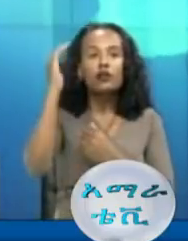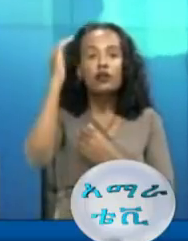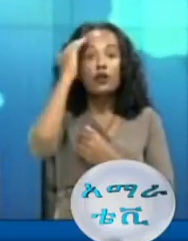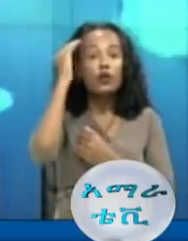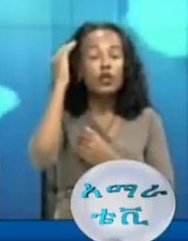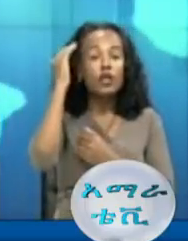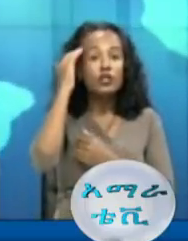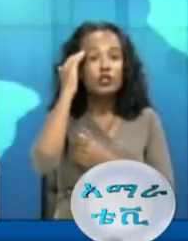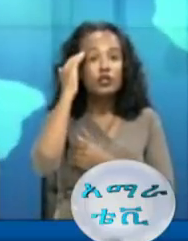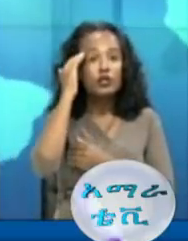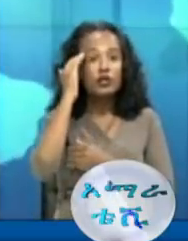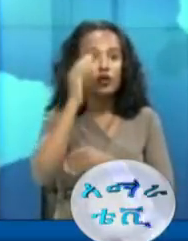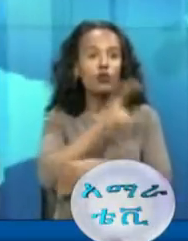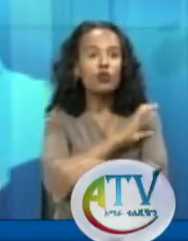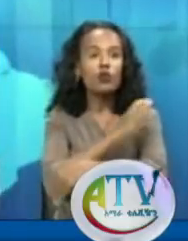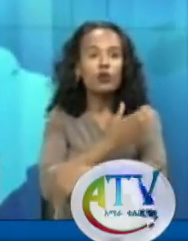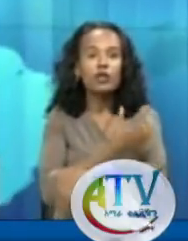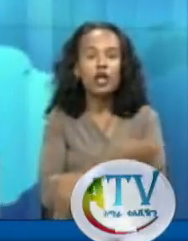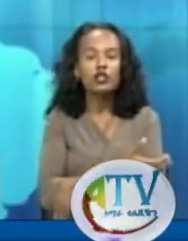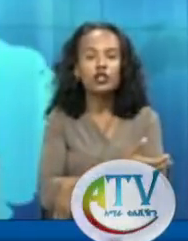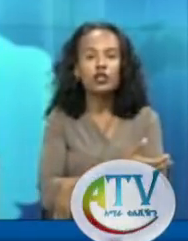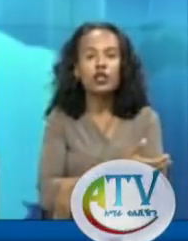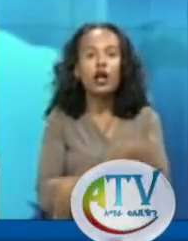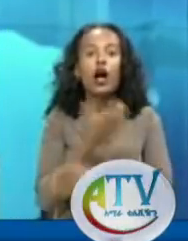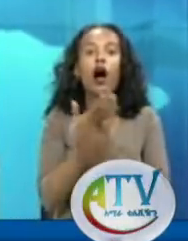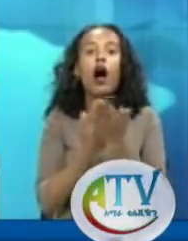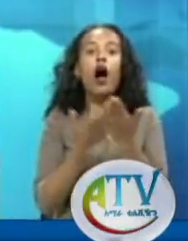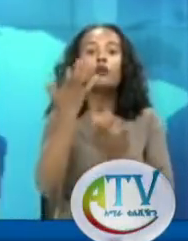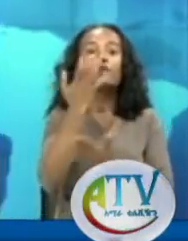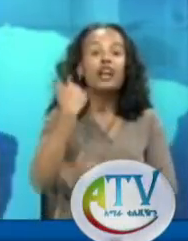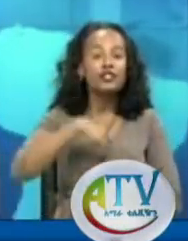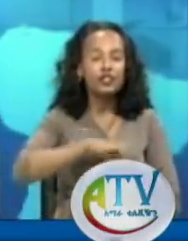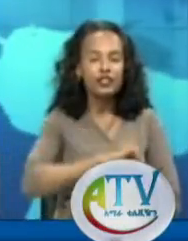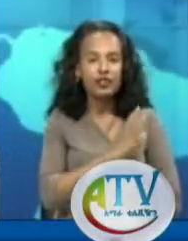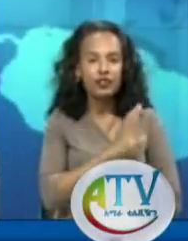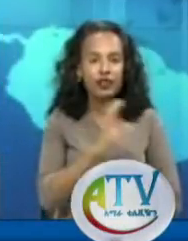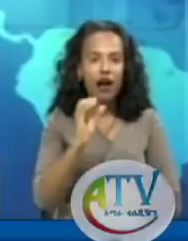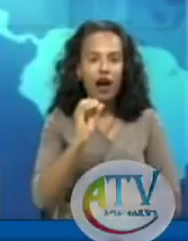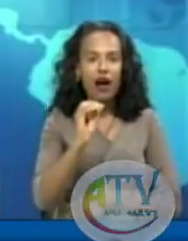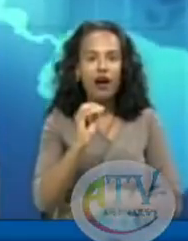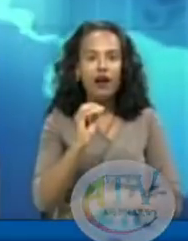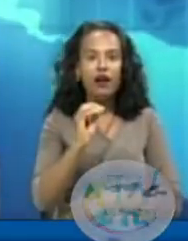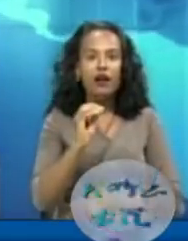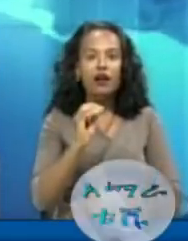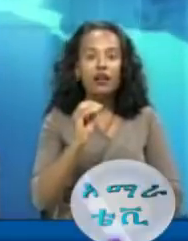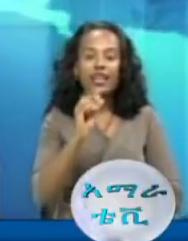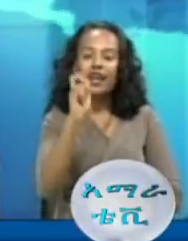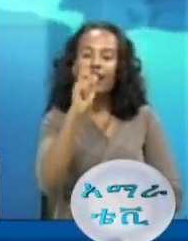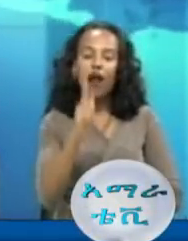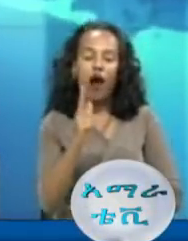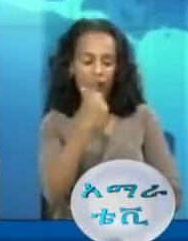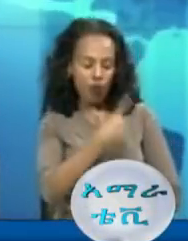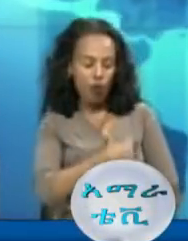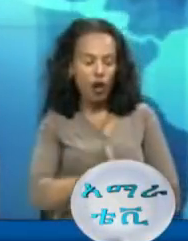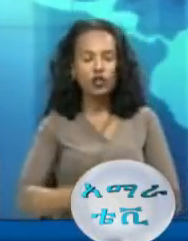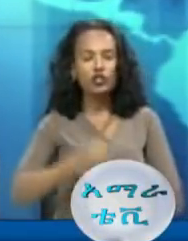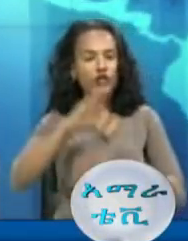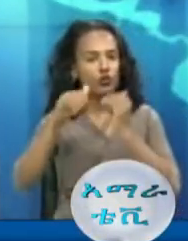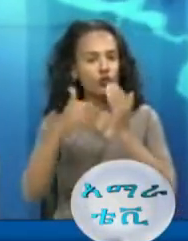ዕውቀታችንን ጉልበታችንን ሀብታችንንና አላ ልቦናችንን ሁሉ